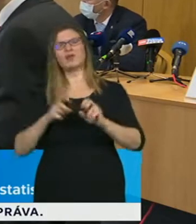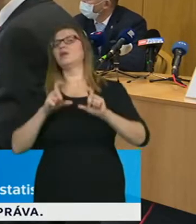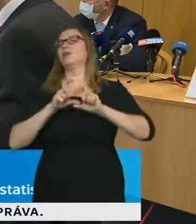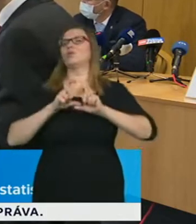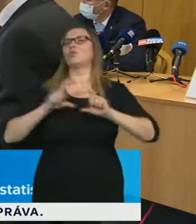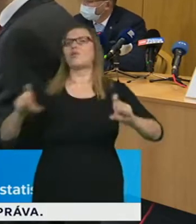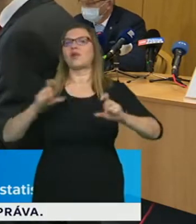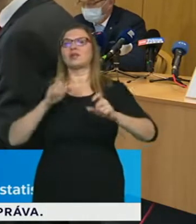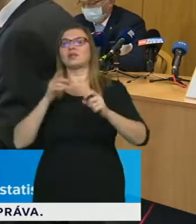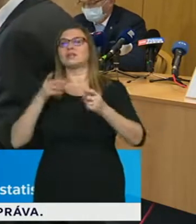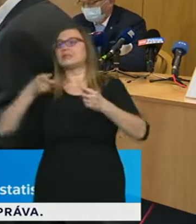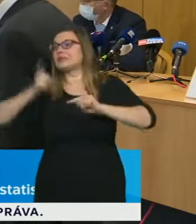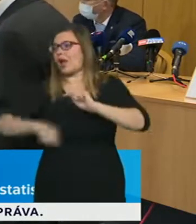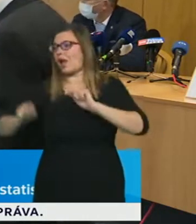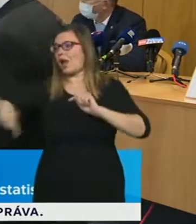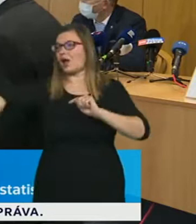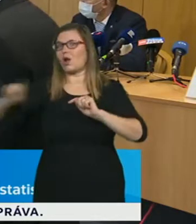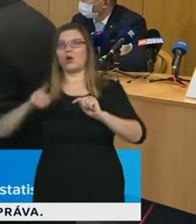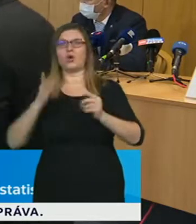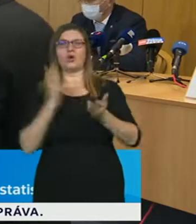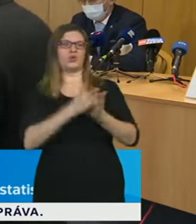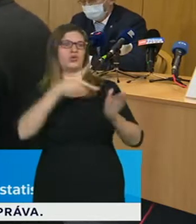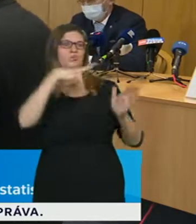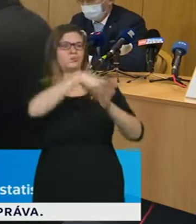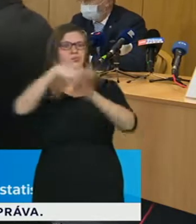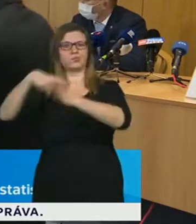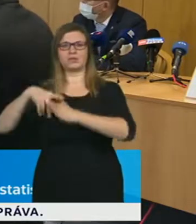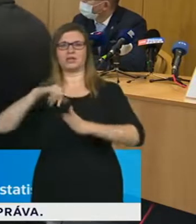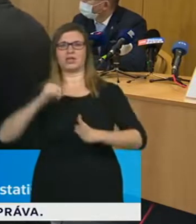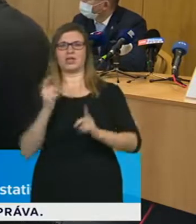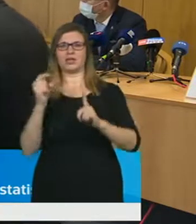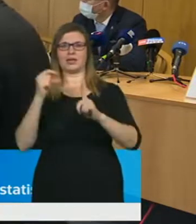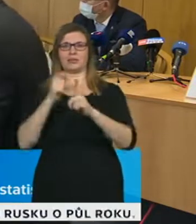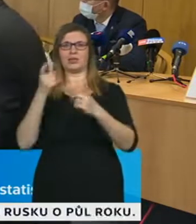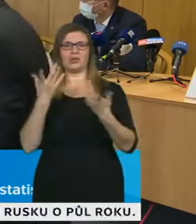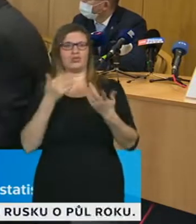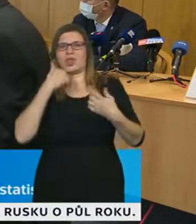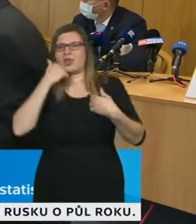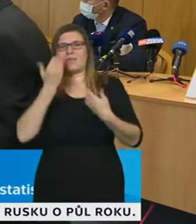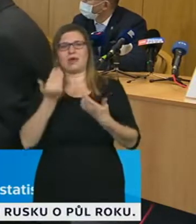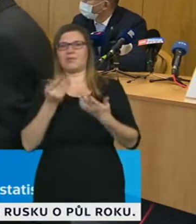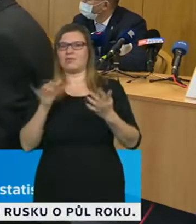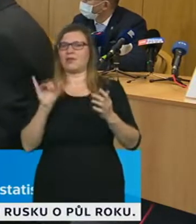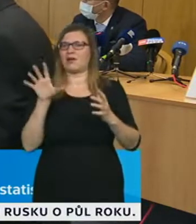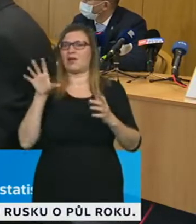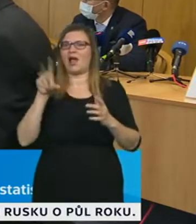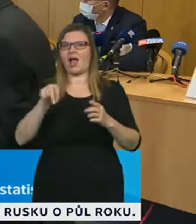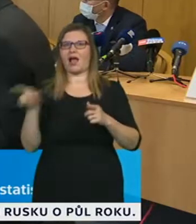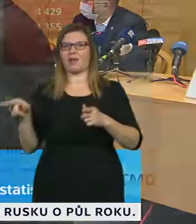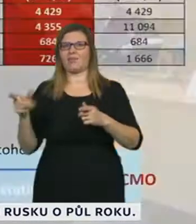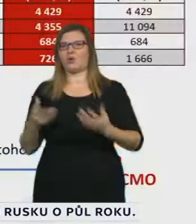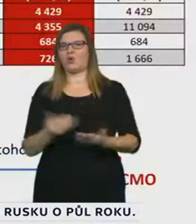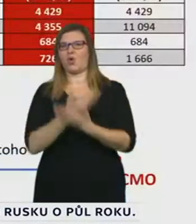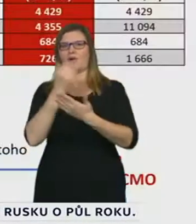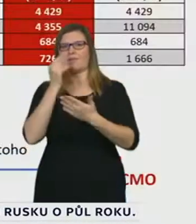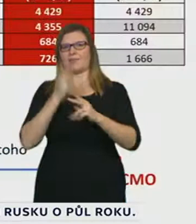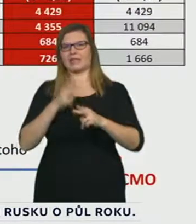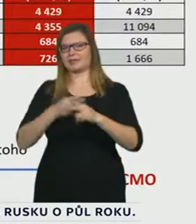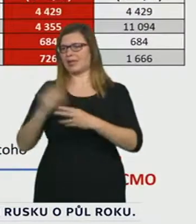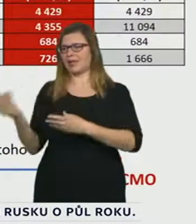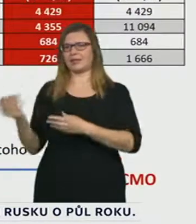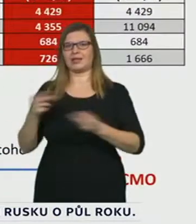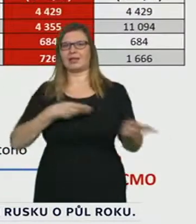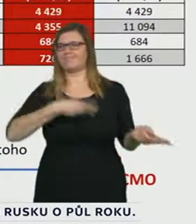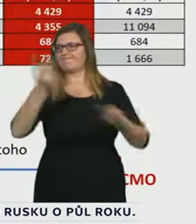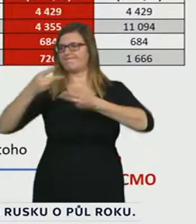Velmi často si média tu tabulku vztahují, tak já ji sem dávám, ale nemám teď ambicii samozřejmě číst okínko po okínku.